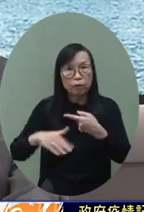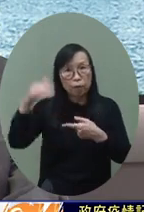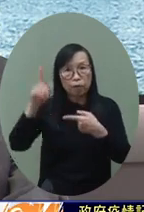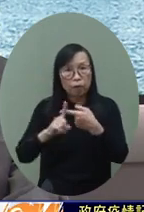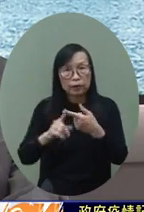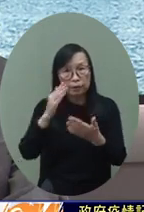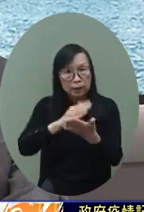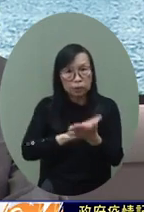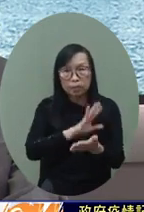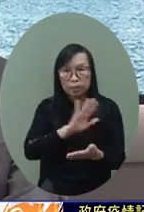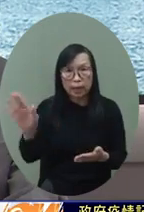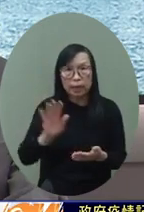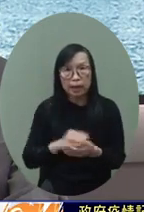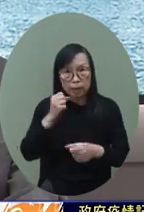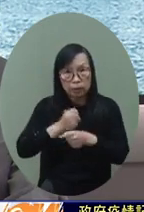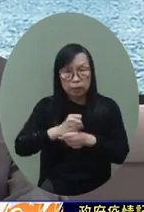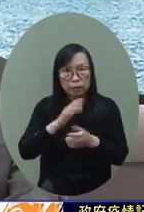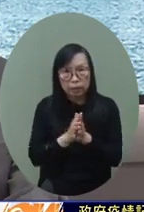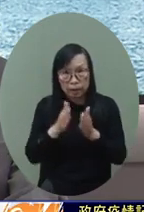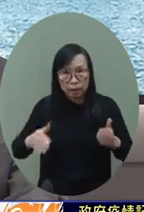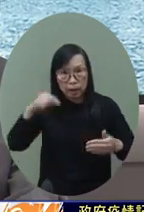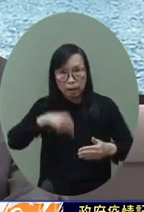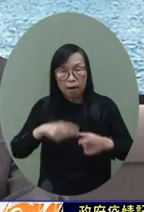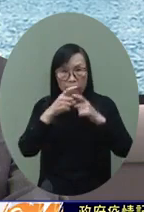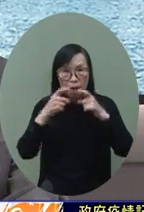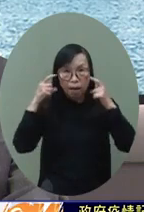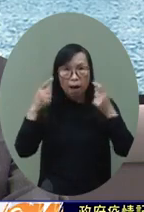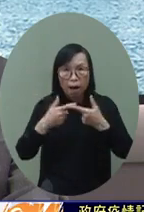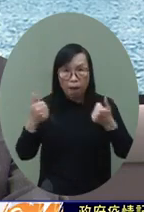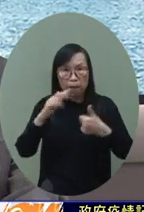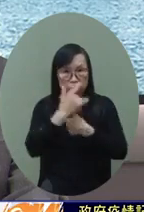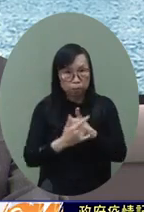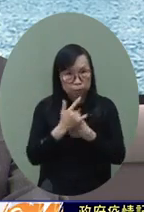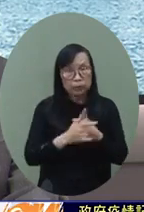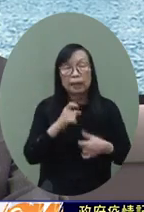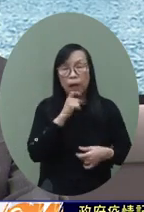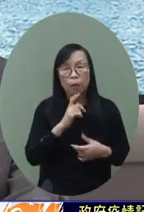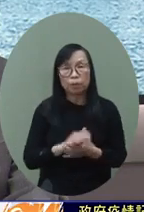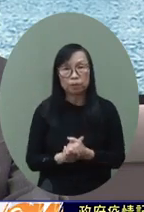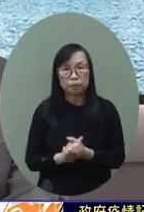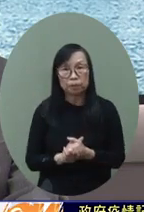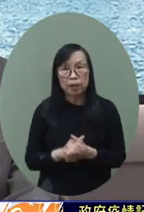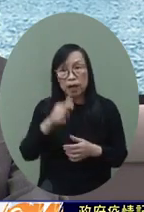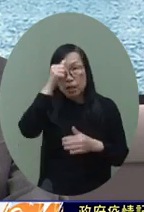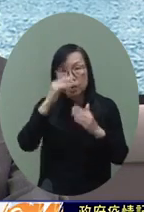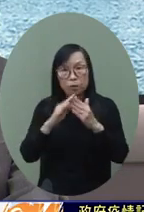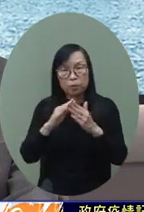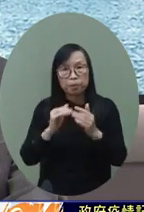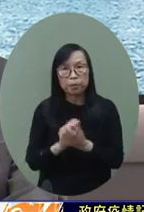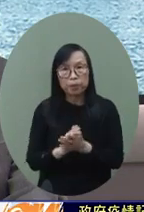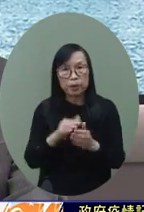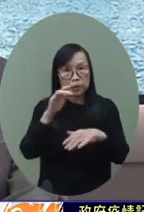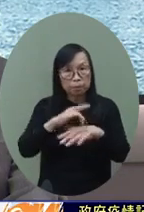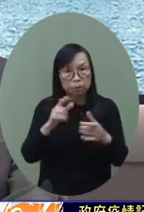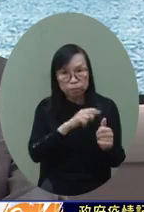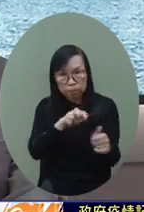療程序，同埋工作期間咧都有佩戴一啲合適個人防護裝備。咁醫院就進行咗接觸